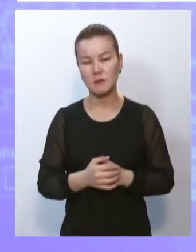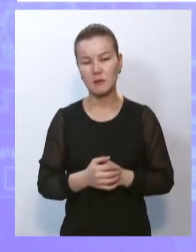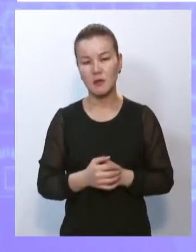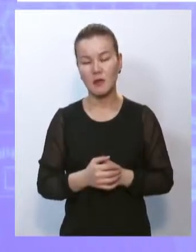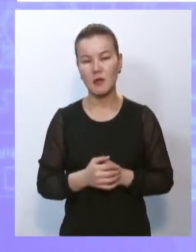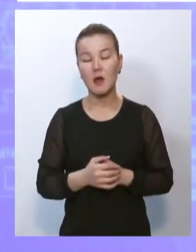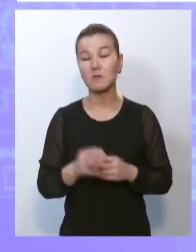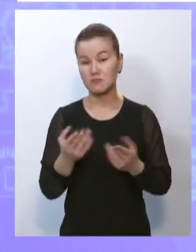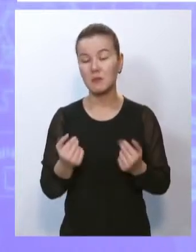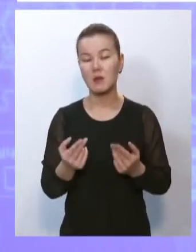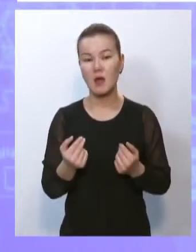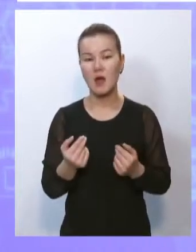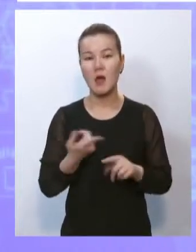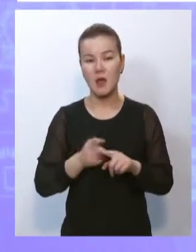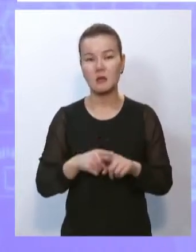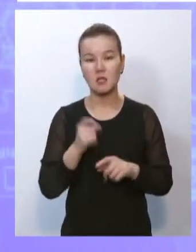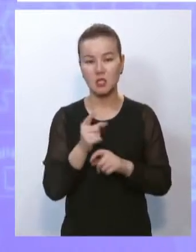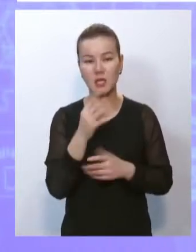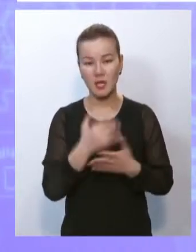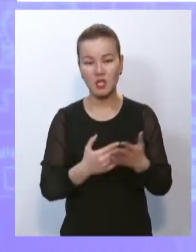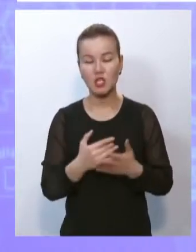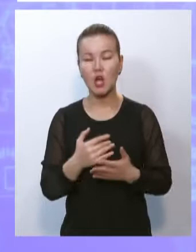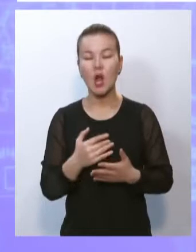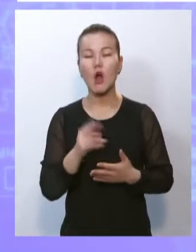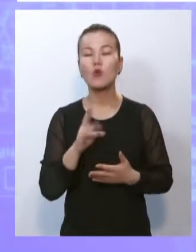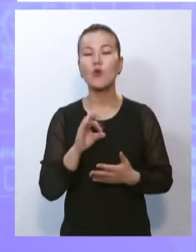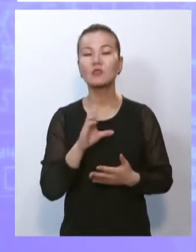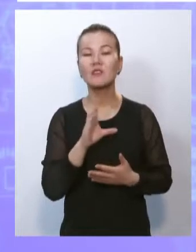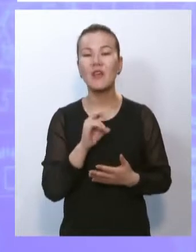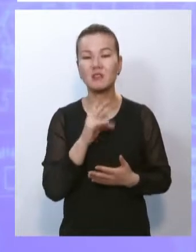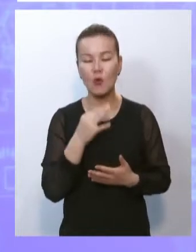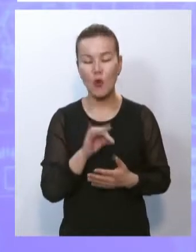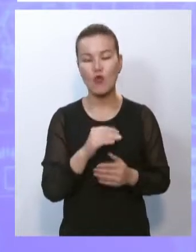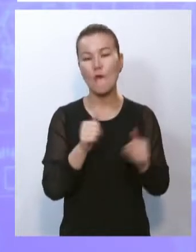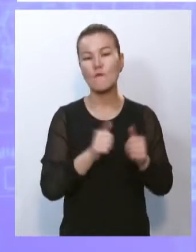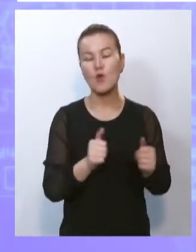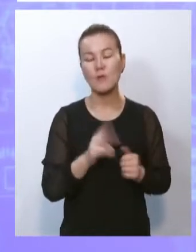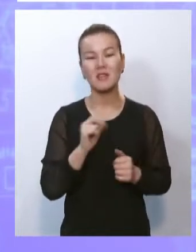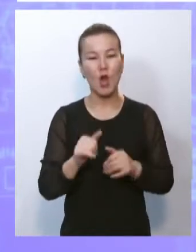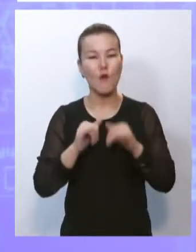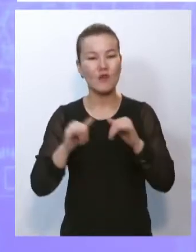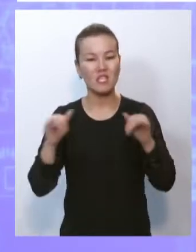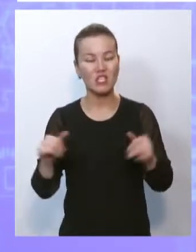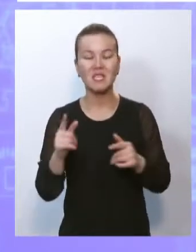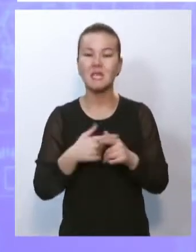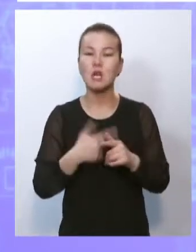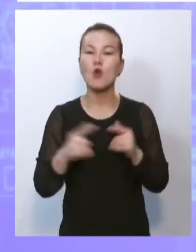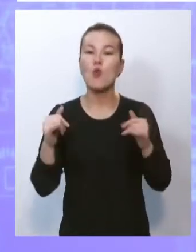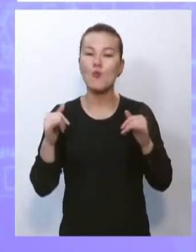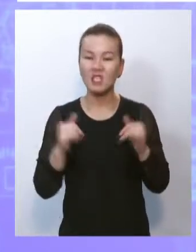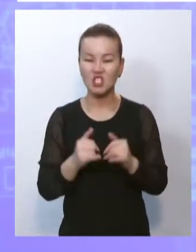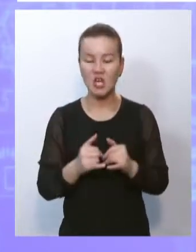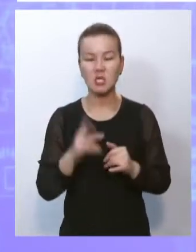да это задачи в косвенной форме на увеличение или уменьшение